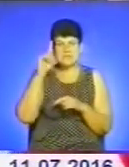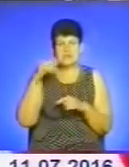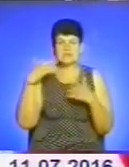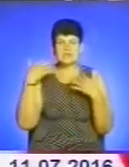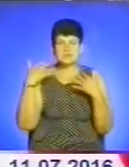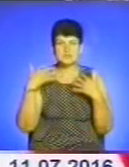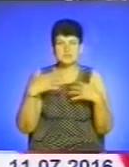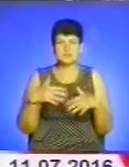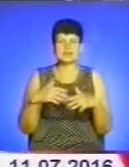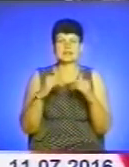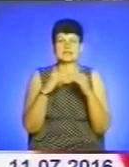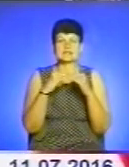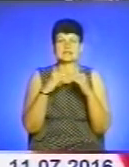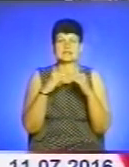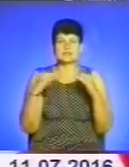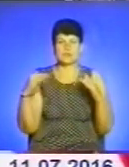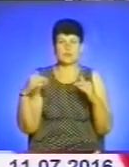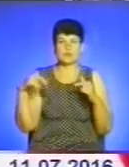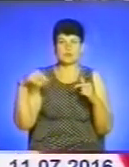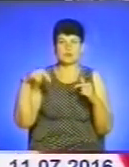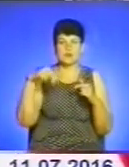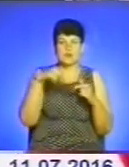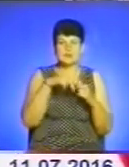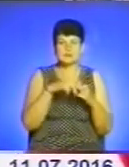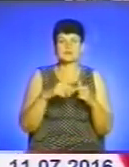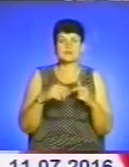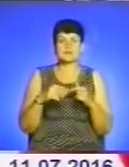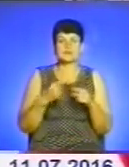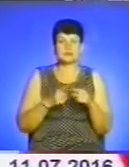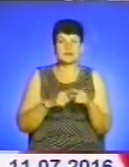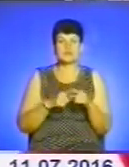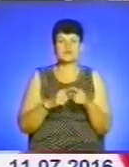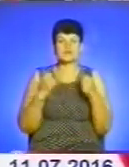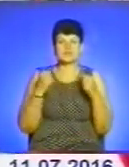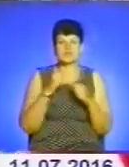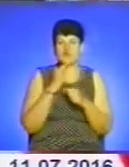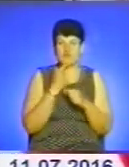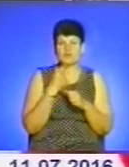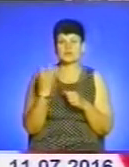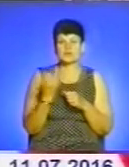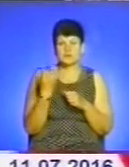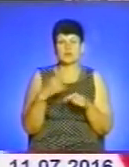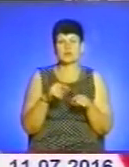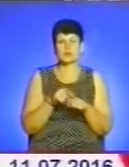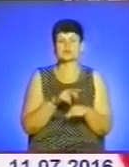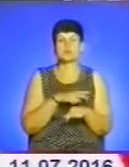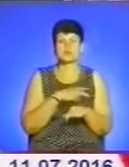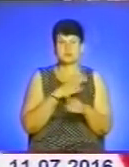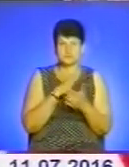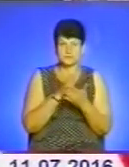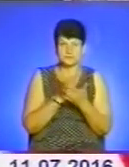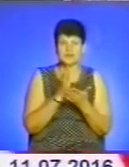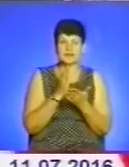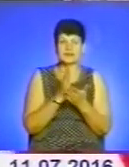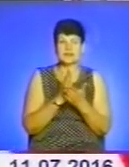Boulder Table, це стіл, по якому потрібно лазити. Дуже специфічно, фізично важко, цікаво, але теж з призами. Є декілька